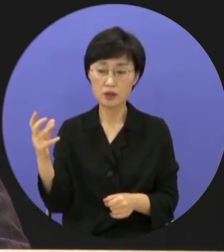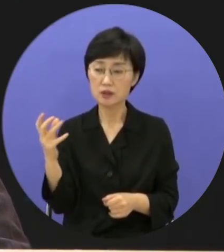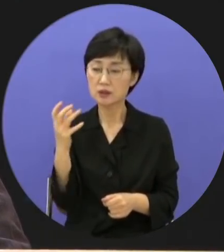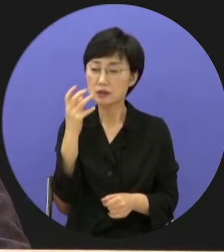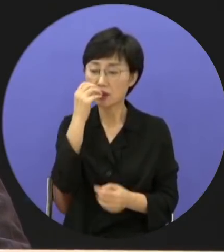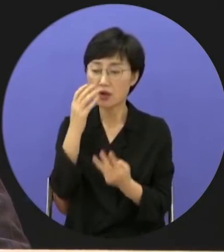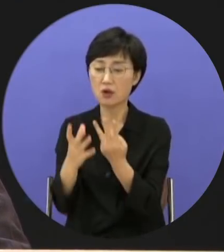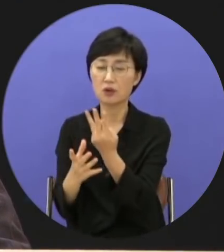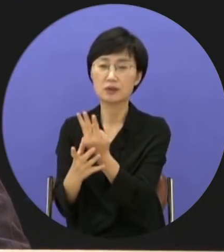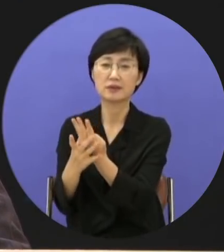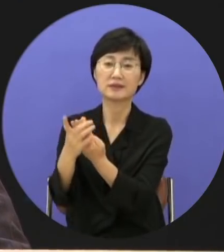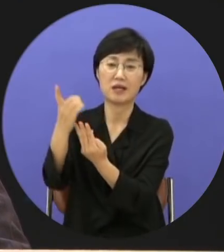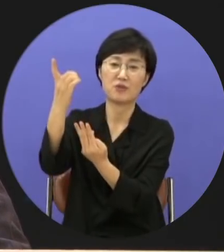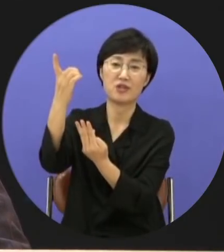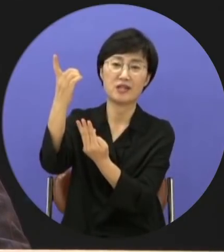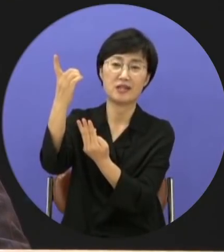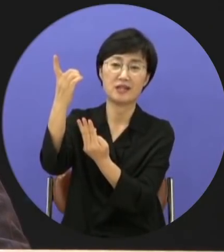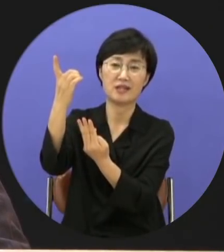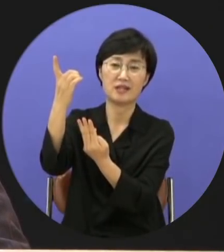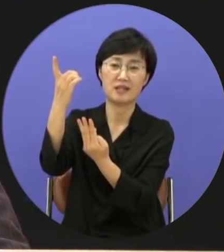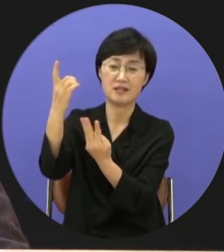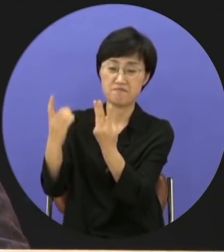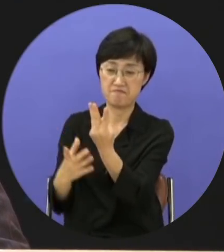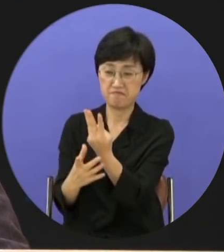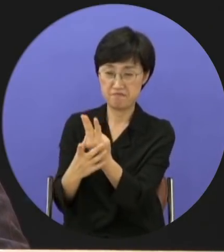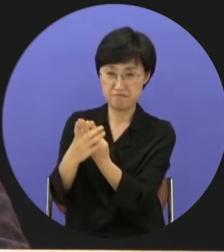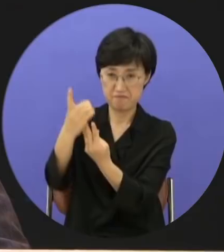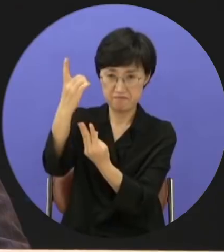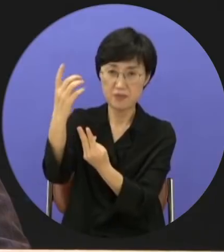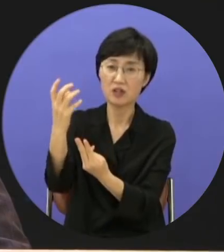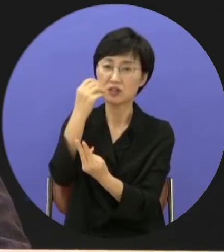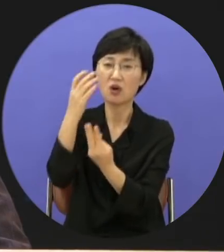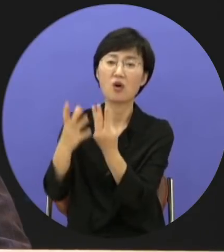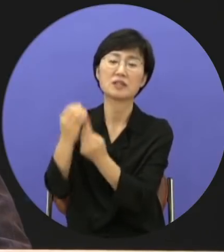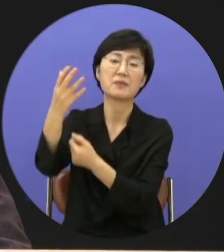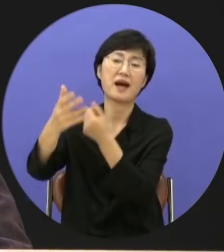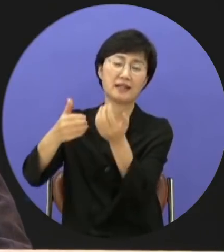그때부터 존재한 겁니다. We see that the triune God existed even then.